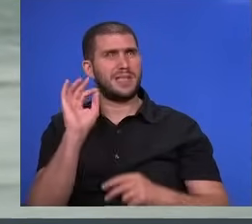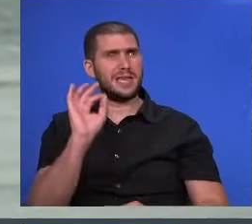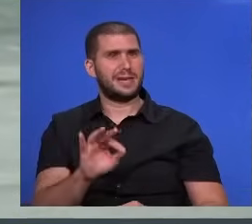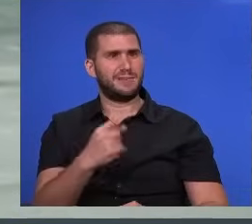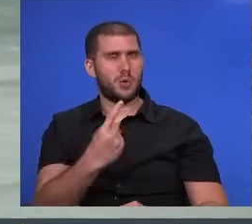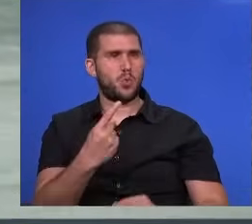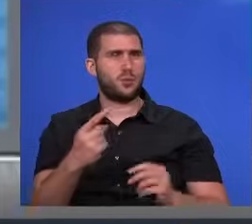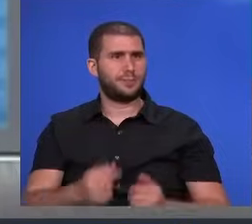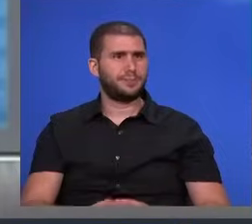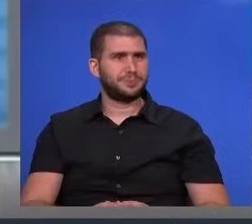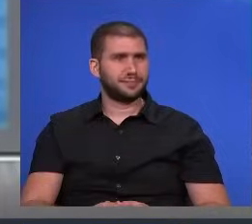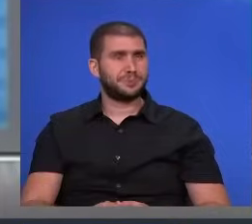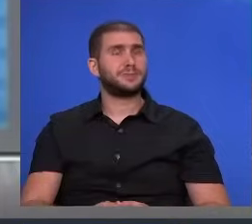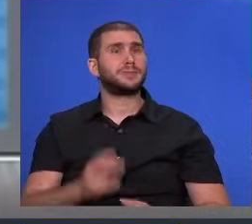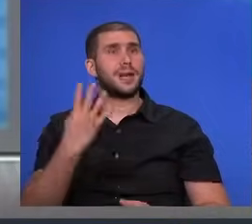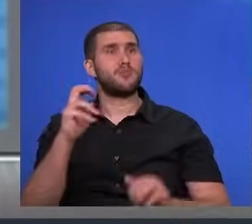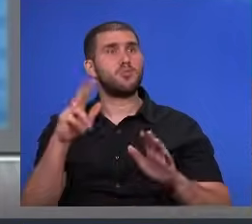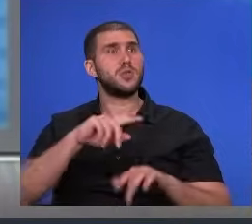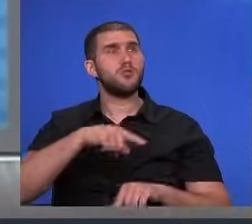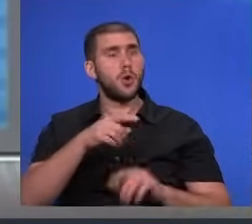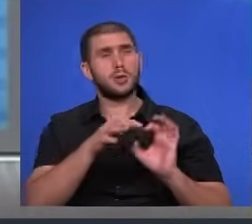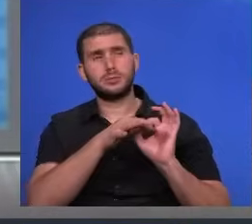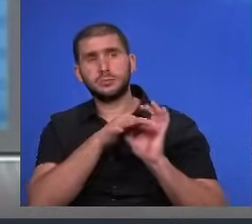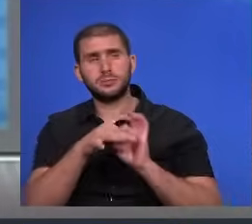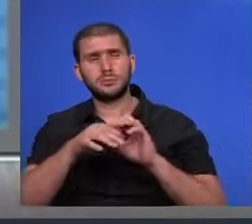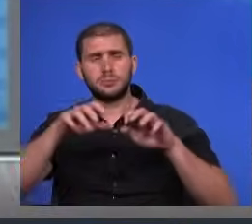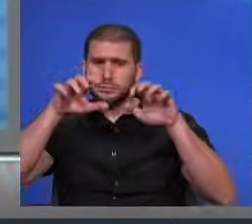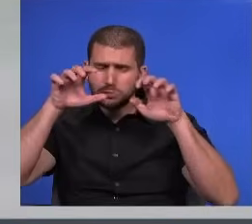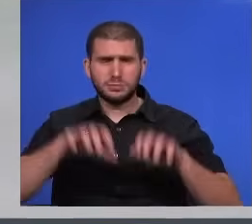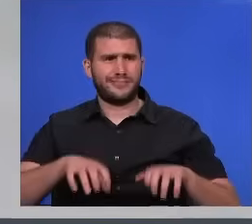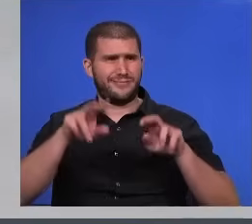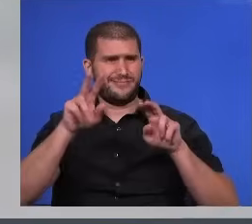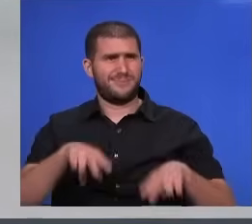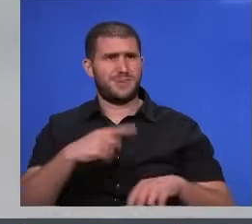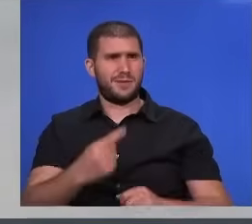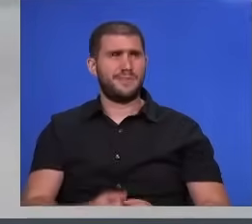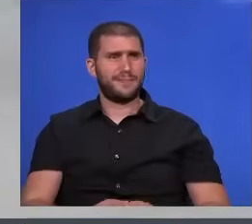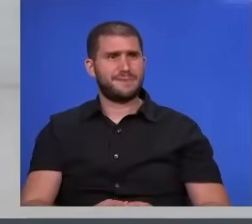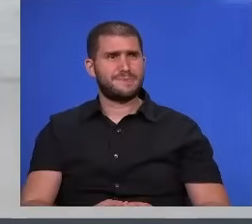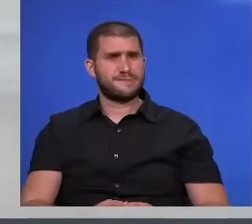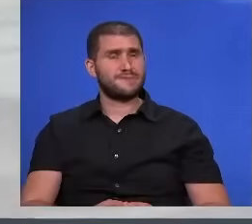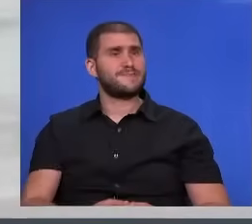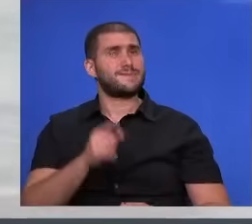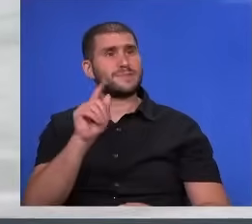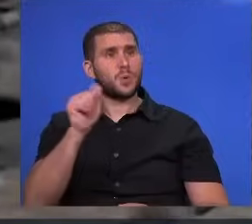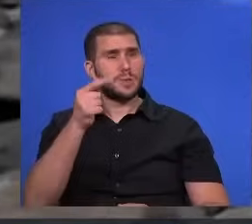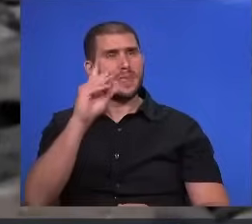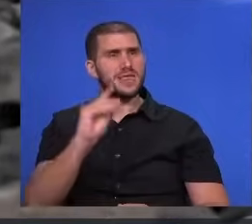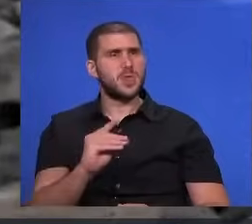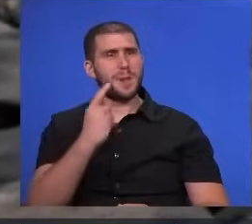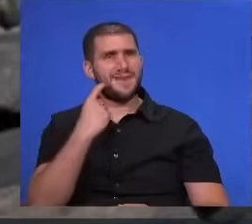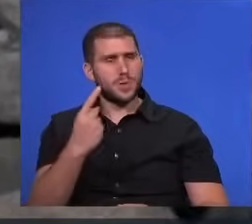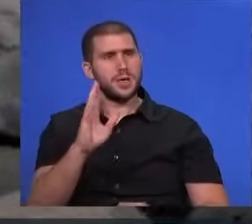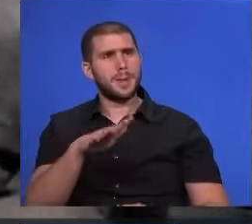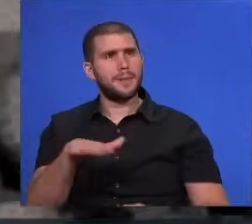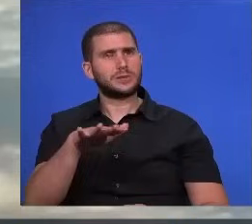בסופה. You're talking 48 straight hours of very heavy rainfall. הסופה תקה בדרום קליפורניה, כמו